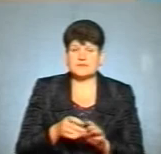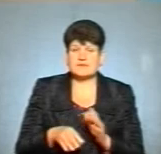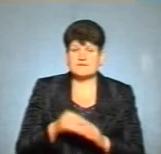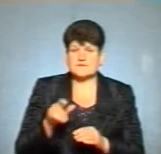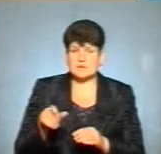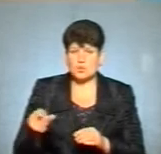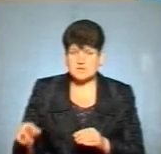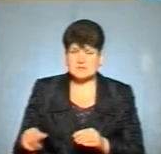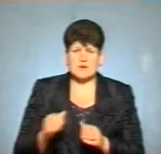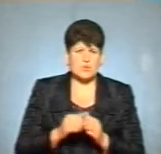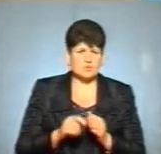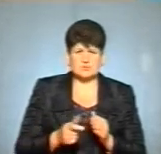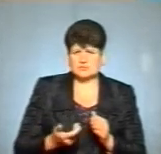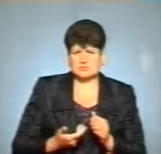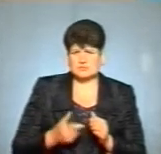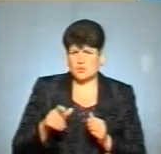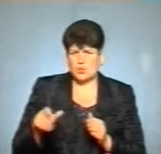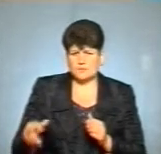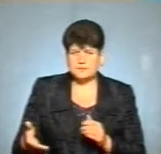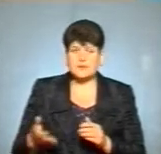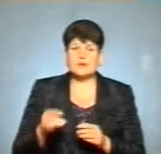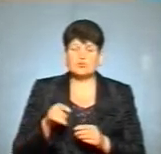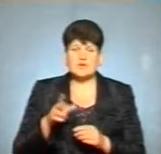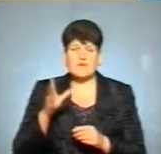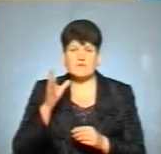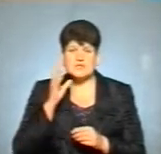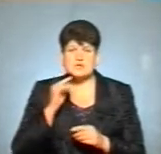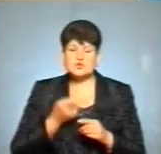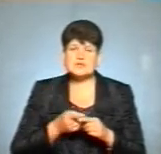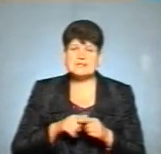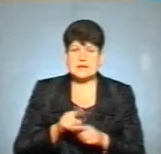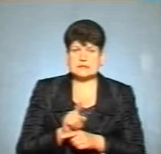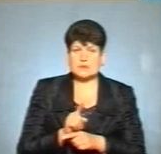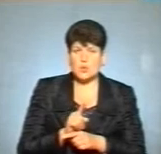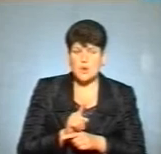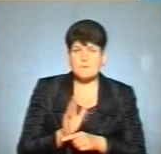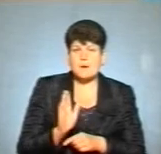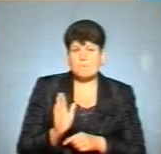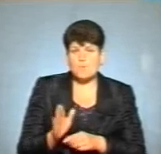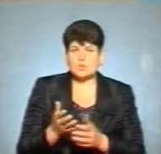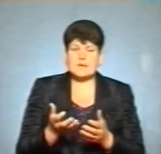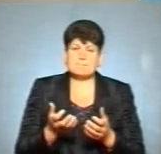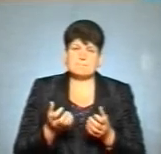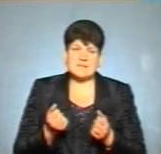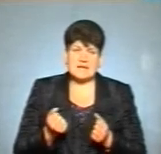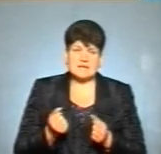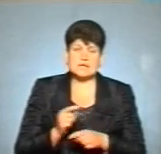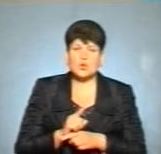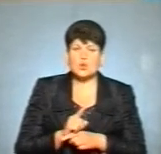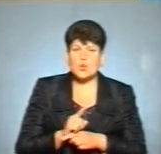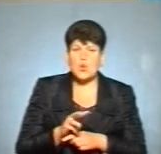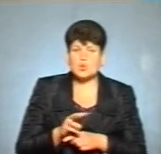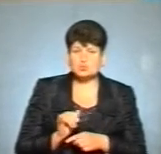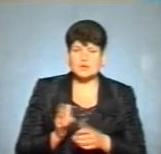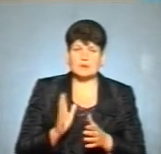виборця, мешканця, тому я вважаю, що ця норма буде десь, скажімо так, буде прийнято норму, яка буде